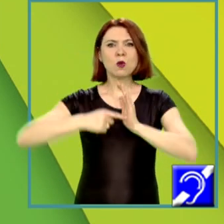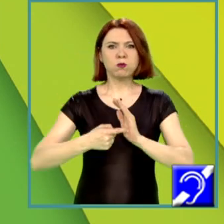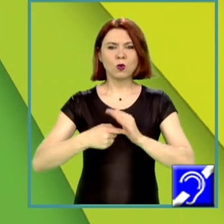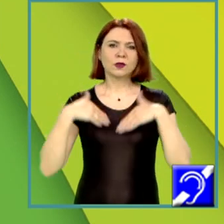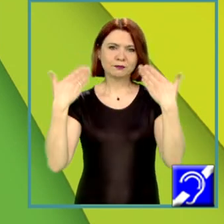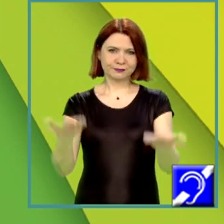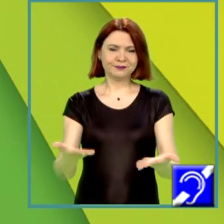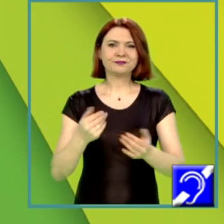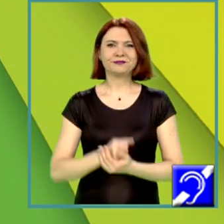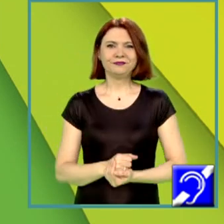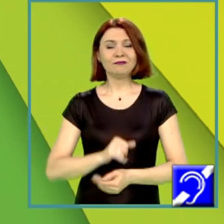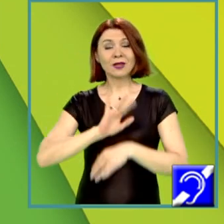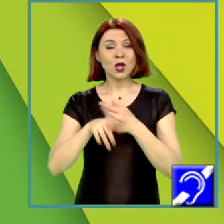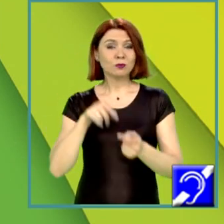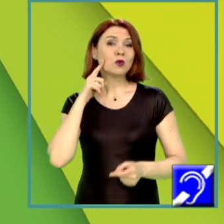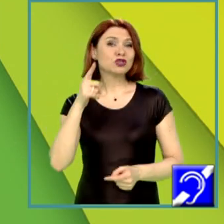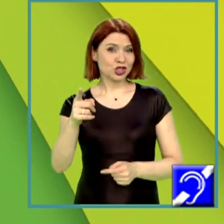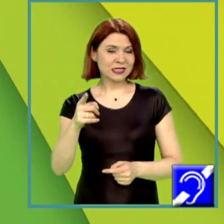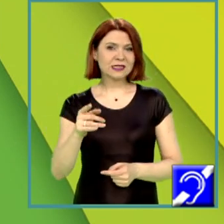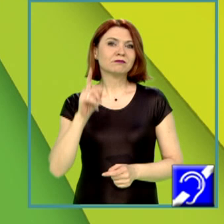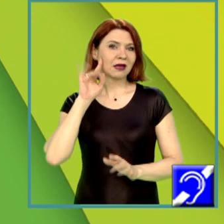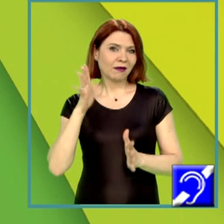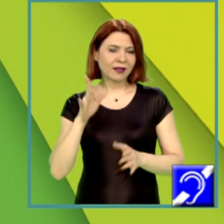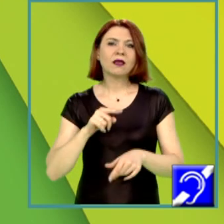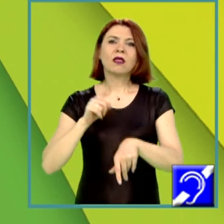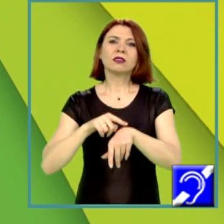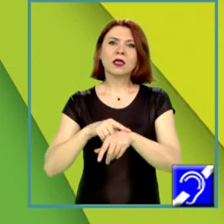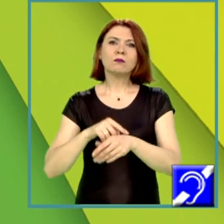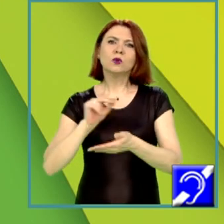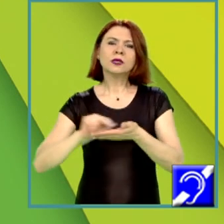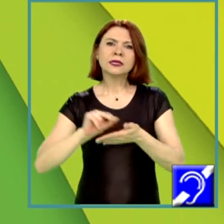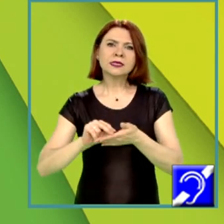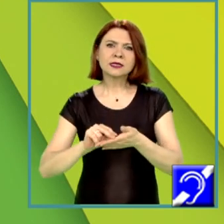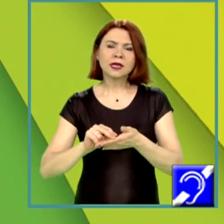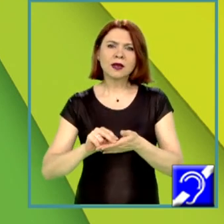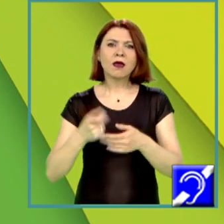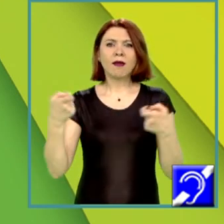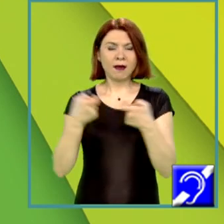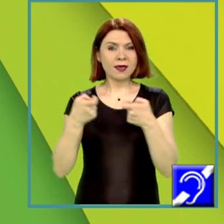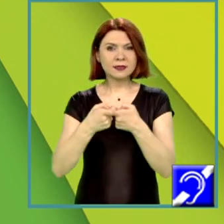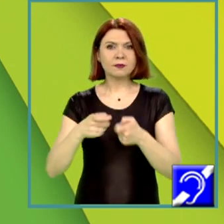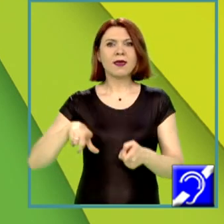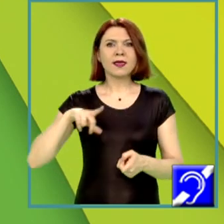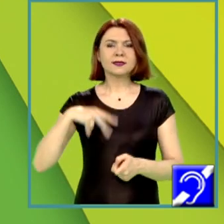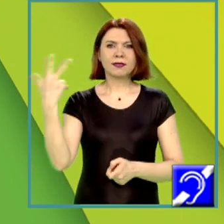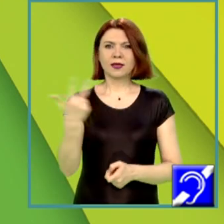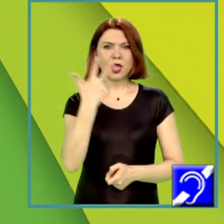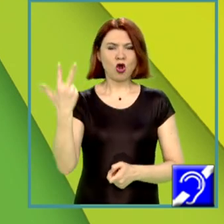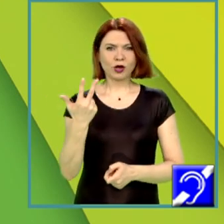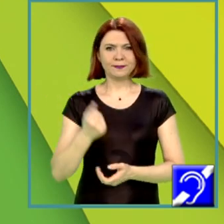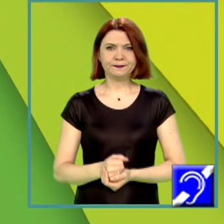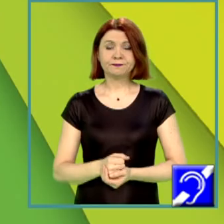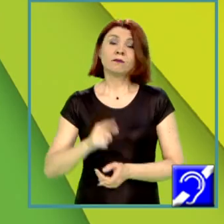din oficiu După cum știți probabil timpul de lucru efectiv pe durata examenului este de 3 ore